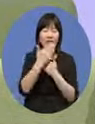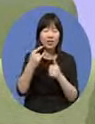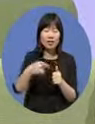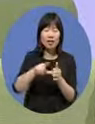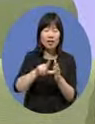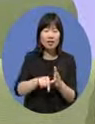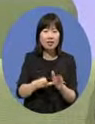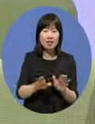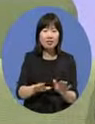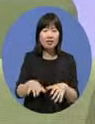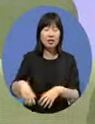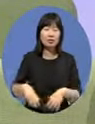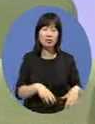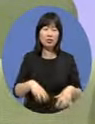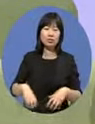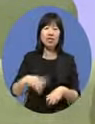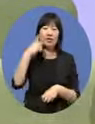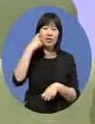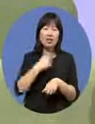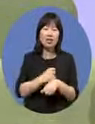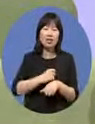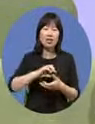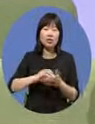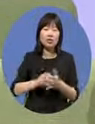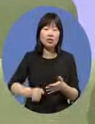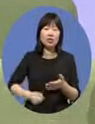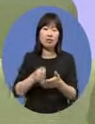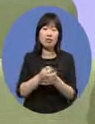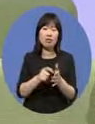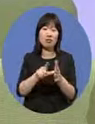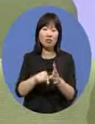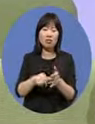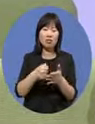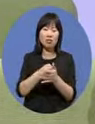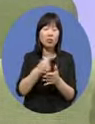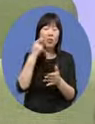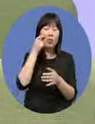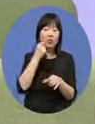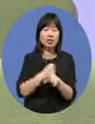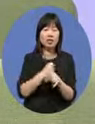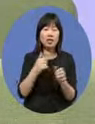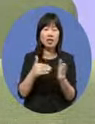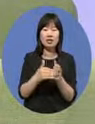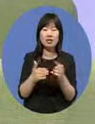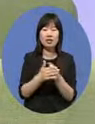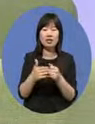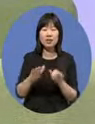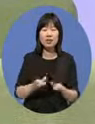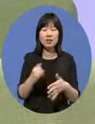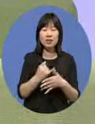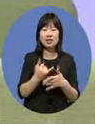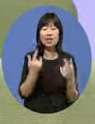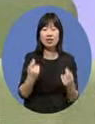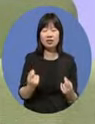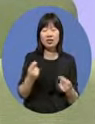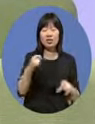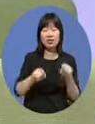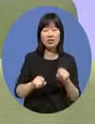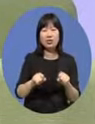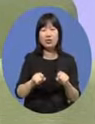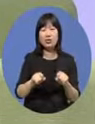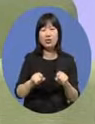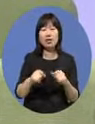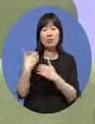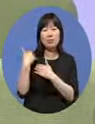몸교육에서는 굉장히 우유부단한 어느 정도 결정을 내려야 할 시점에서 결정을 또 내리지 못하고 있기 때문에 지은이가 이렇게 되는